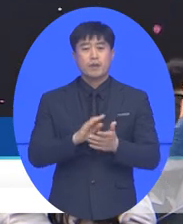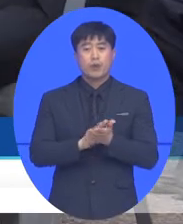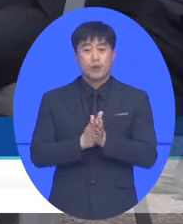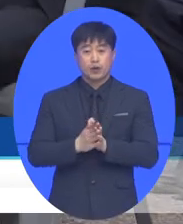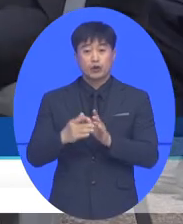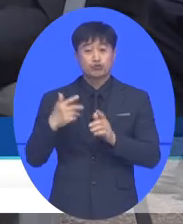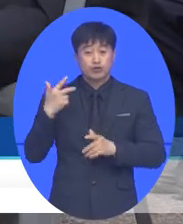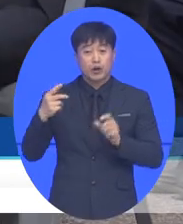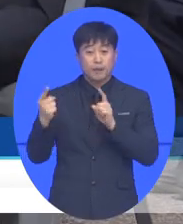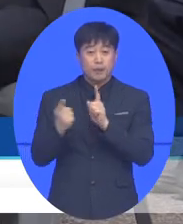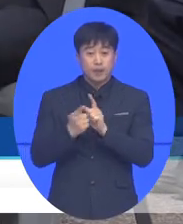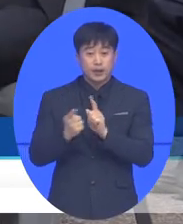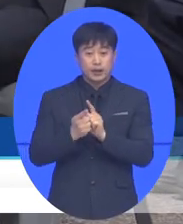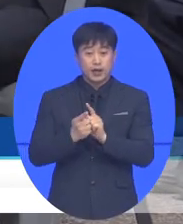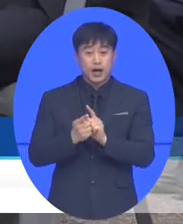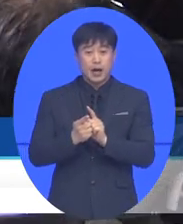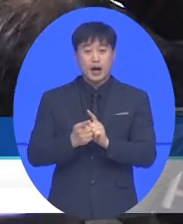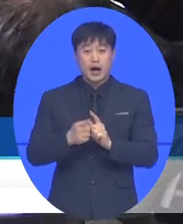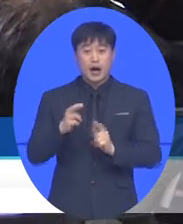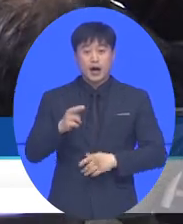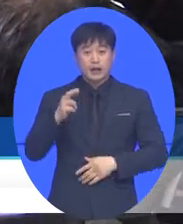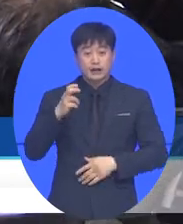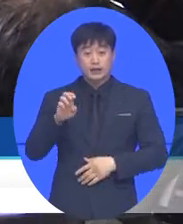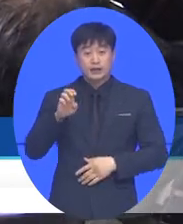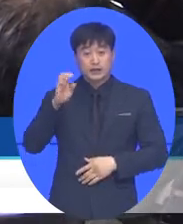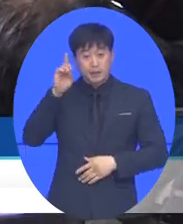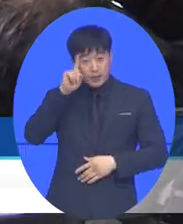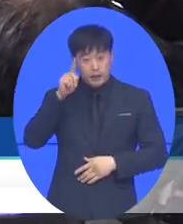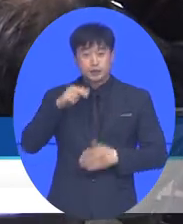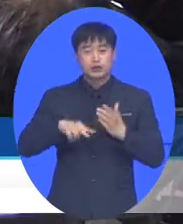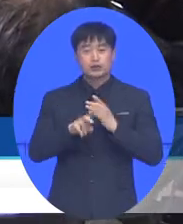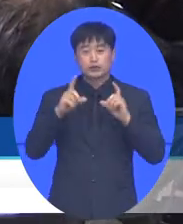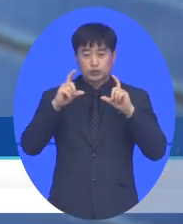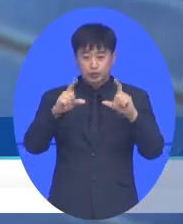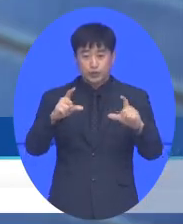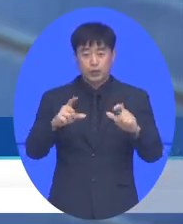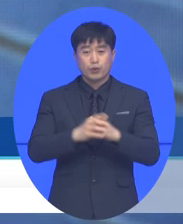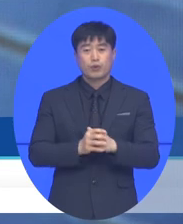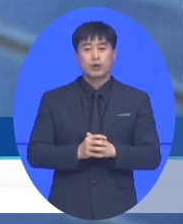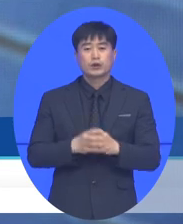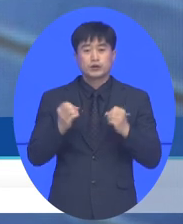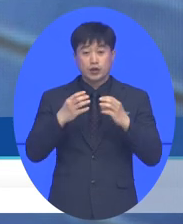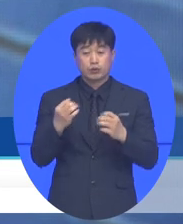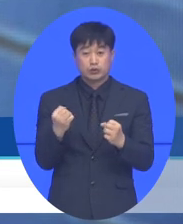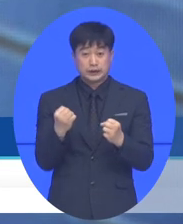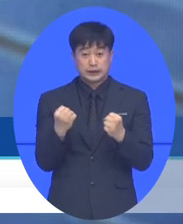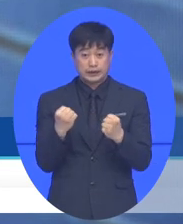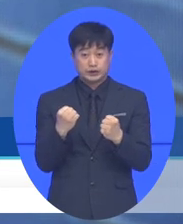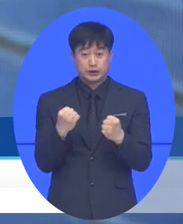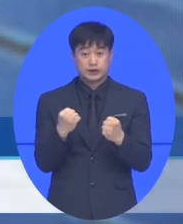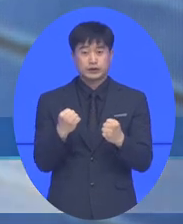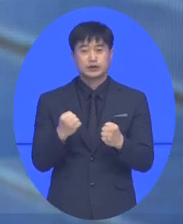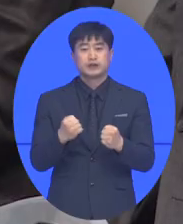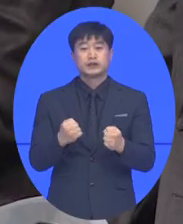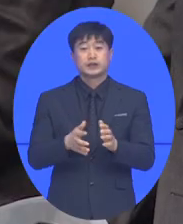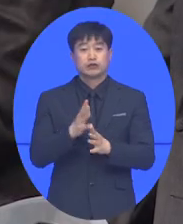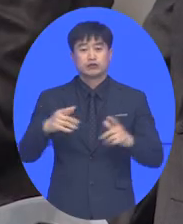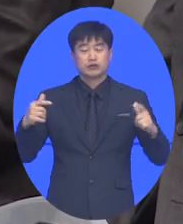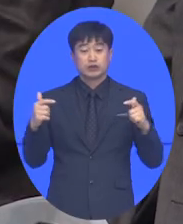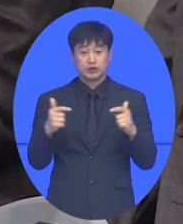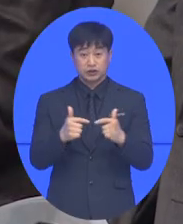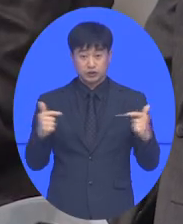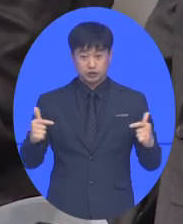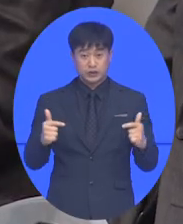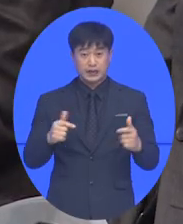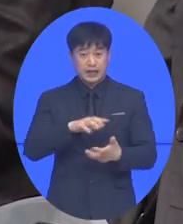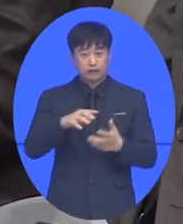정책, 알리백 비전을 발표하고 앞으로 신재생에너지 설비들을 대폭 늘려 온실가스를 감축할